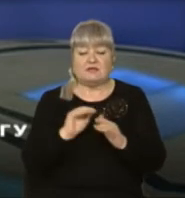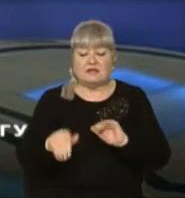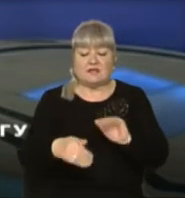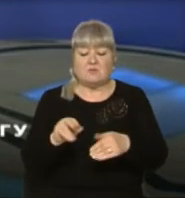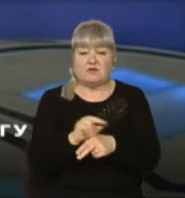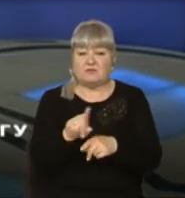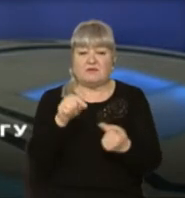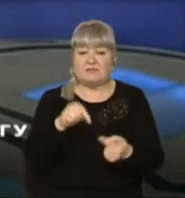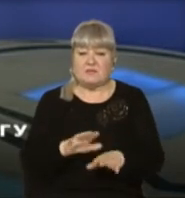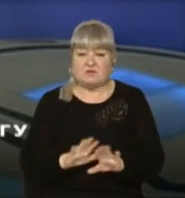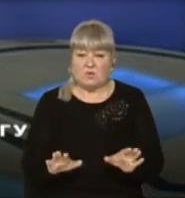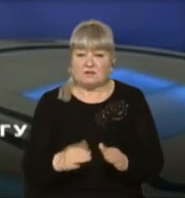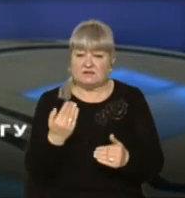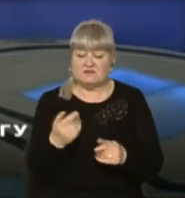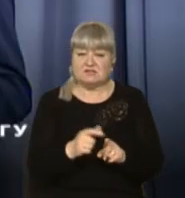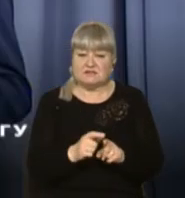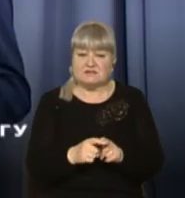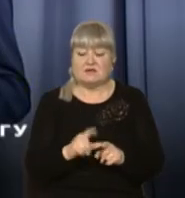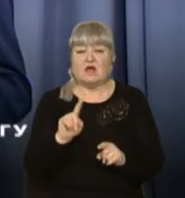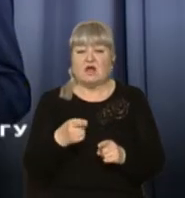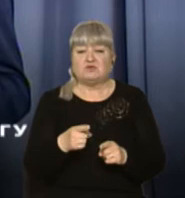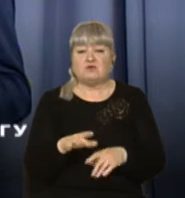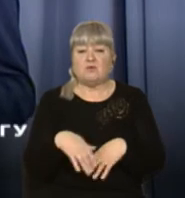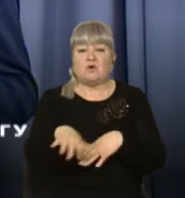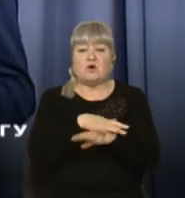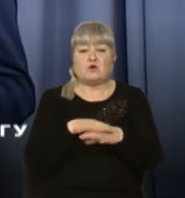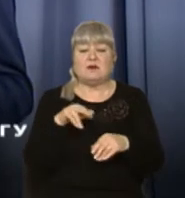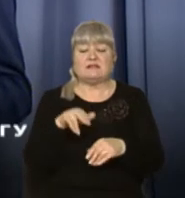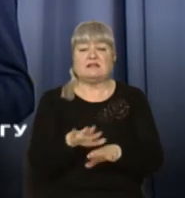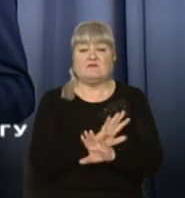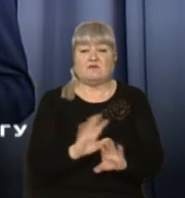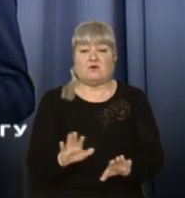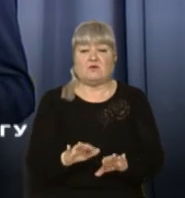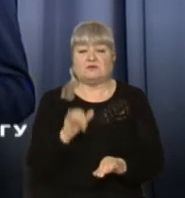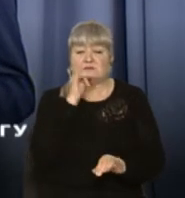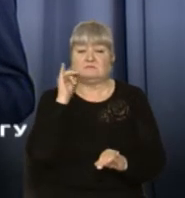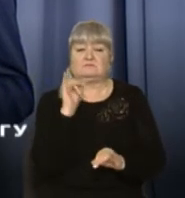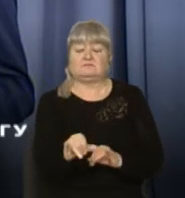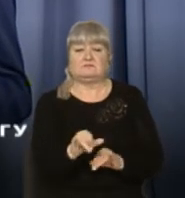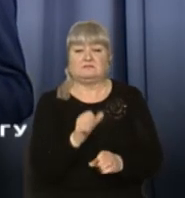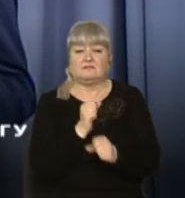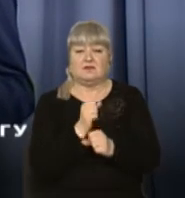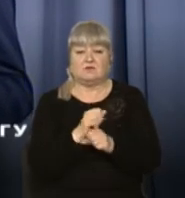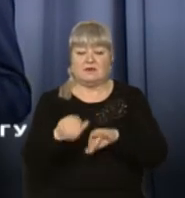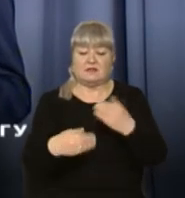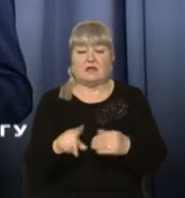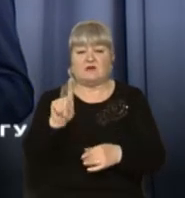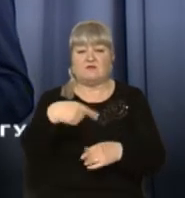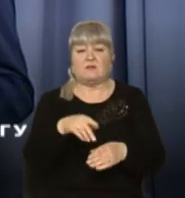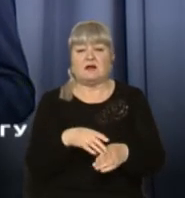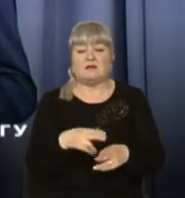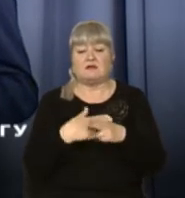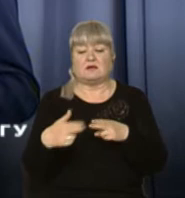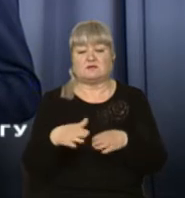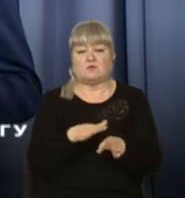не підходить, знову ж таки, з ваших слів, чому тоді громада не виходить і не дає робити ямковий ремонт, а вимагає якісного повного